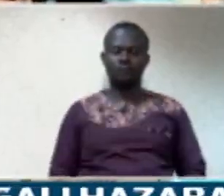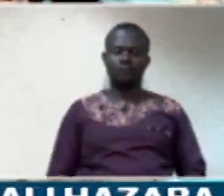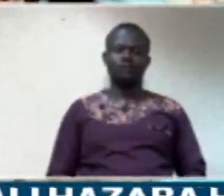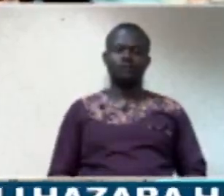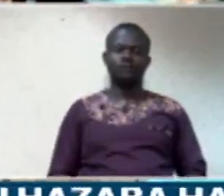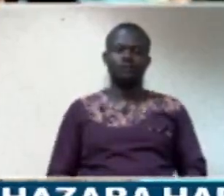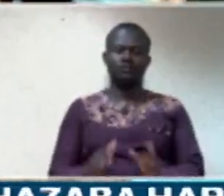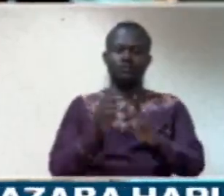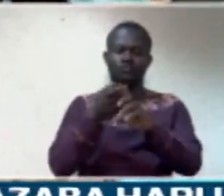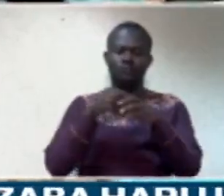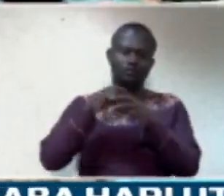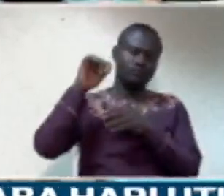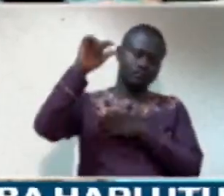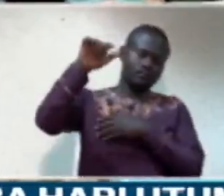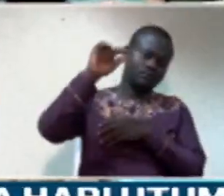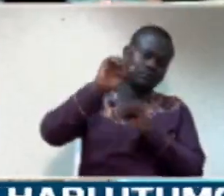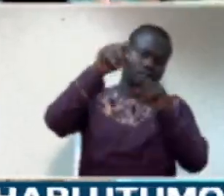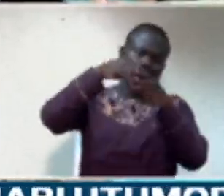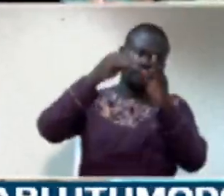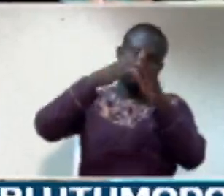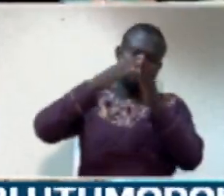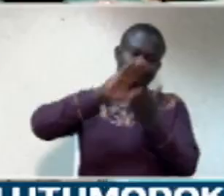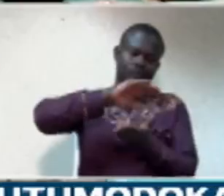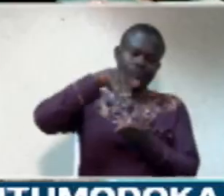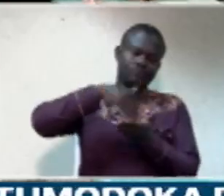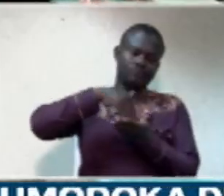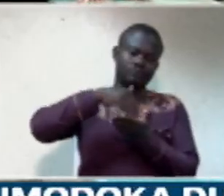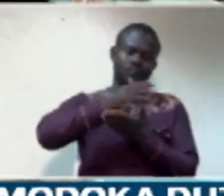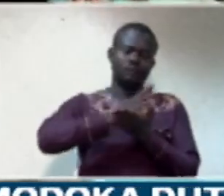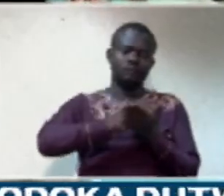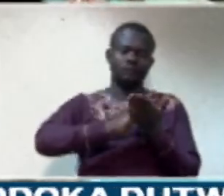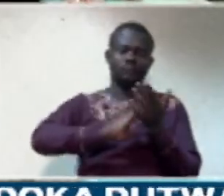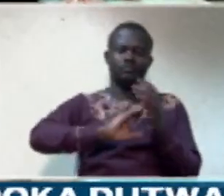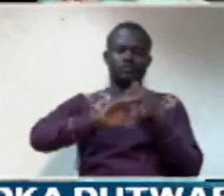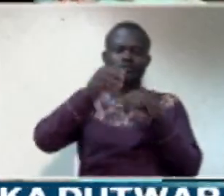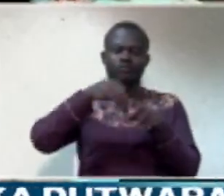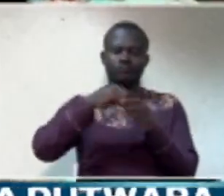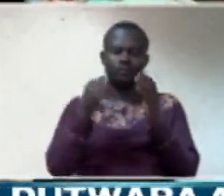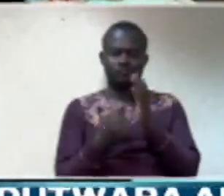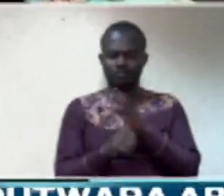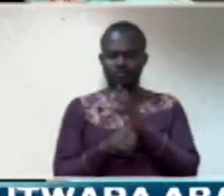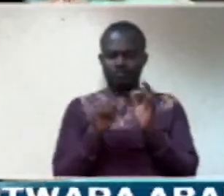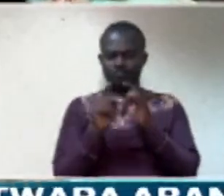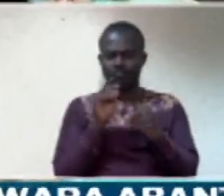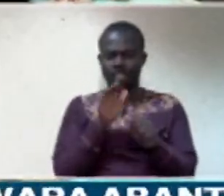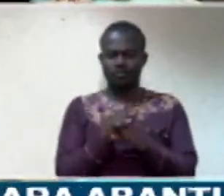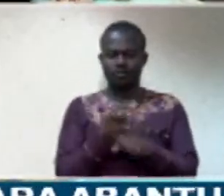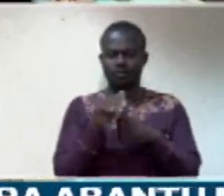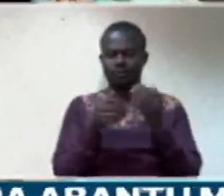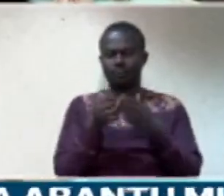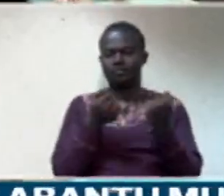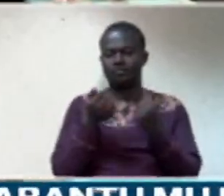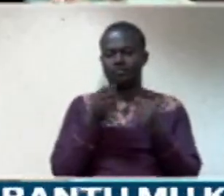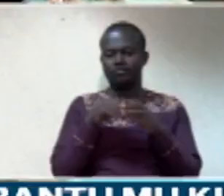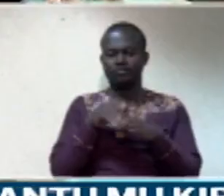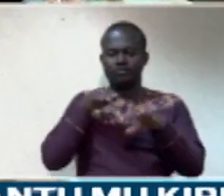munini uturuka ku kibuga cy'indege ugana mu mujyi rwagati ni hamwe mu hakunda kuba ikibazo cy'ubucucike bw'imodoka cyangwa se